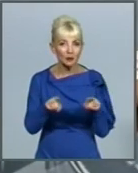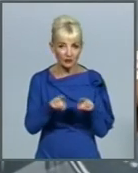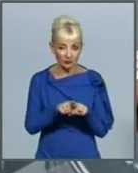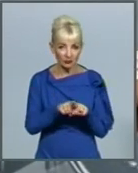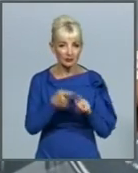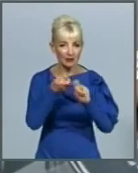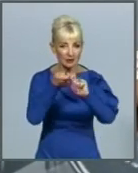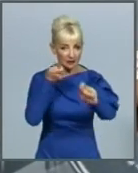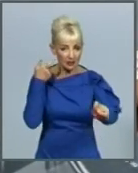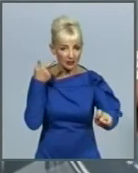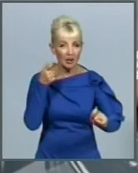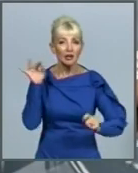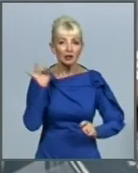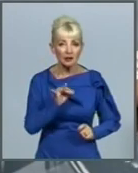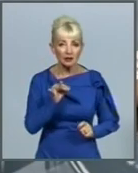настрел.